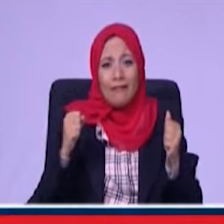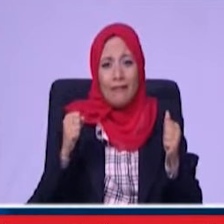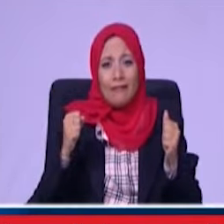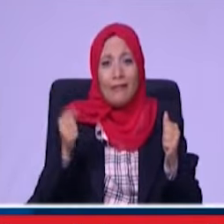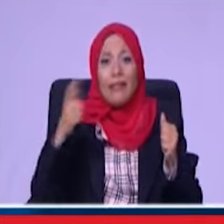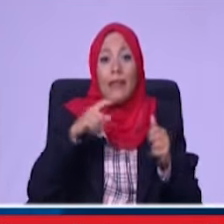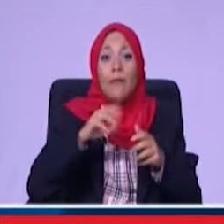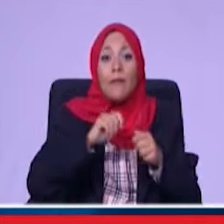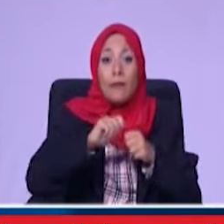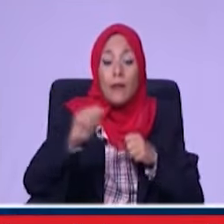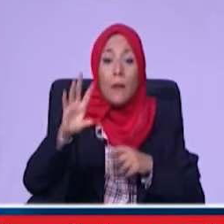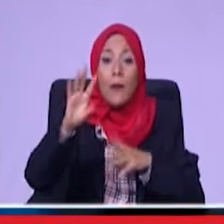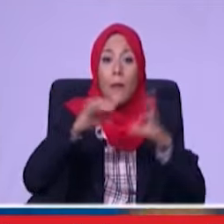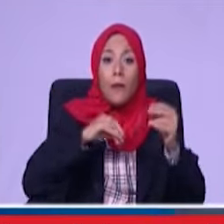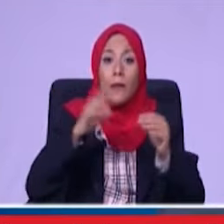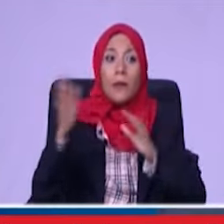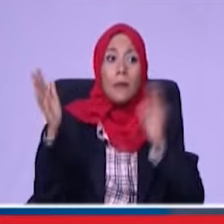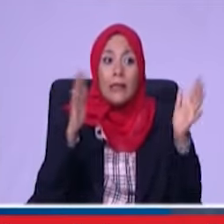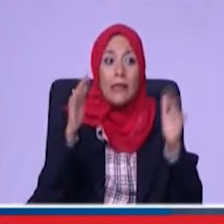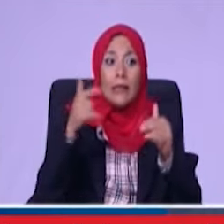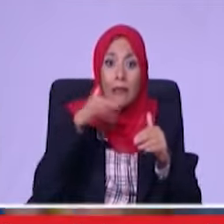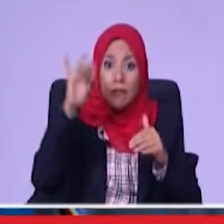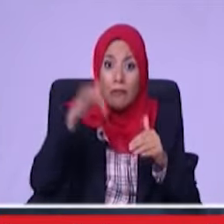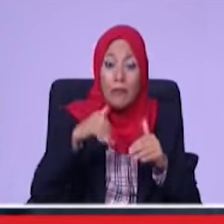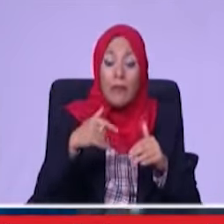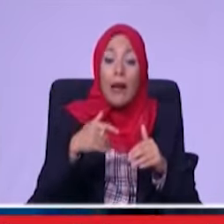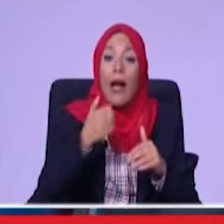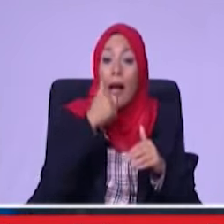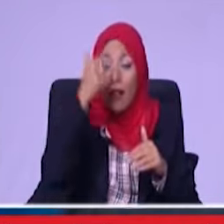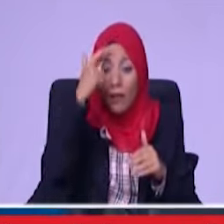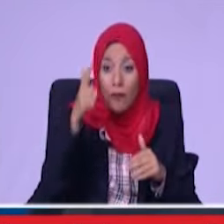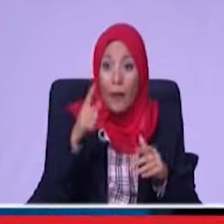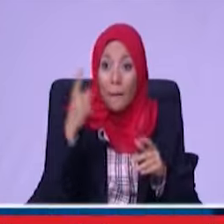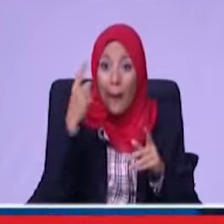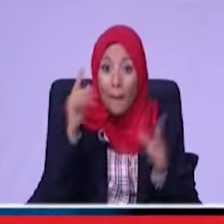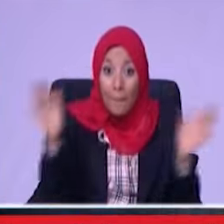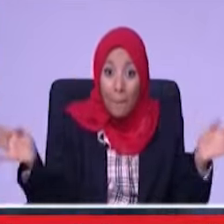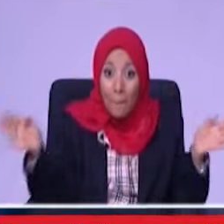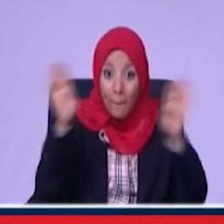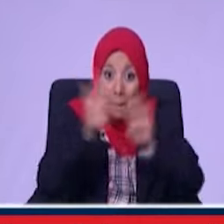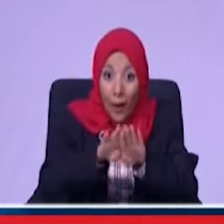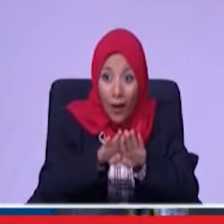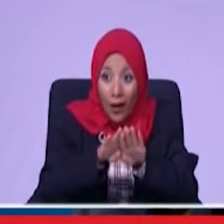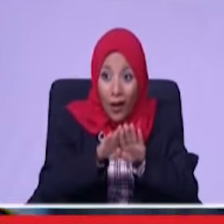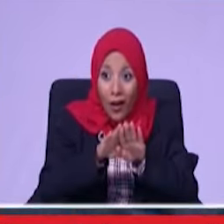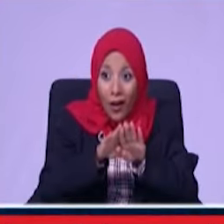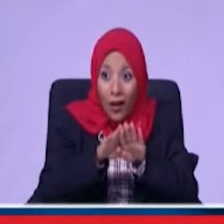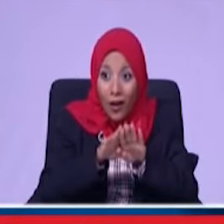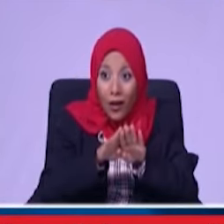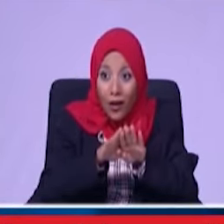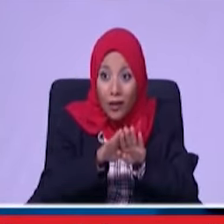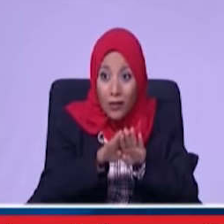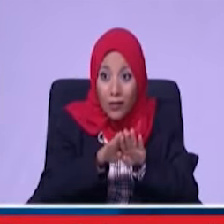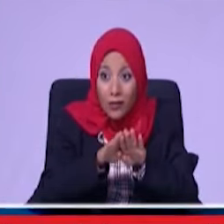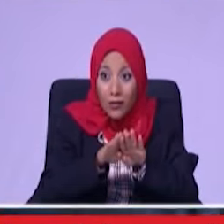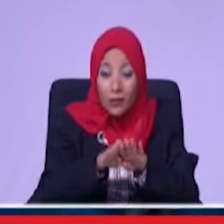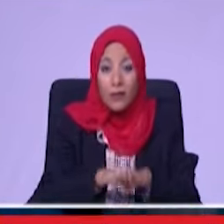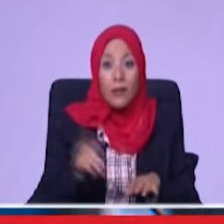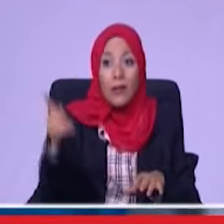كما بين المدينه وبصرى 1000 كيلو. فندم الباب الواحد عرضه 1000 كيلو، ما بين حلق